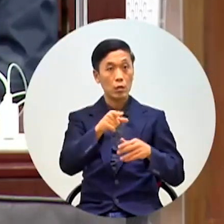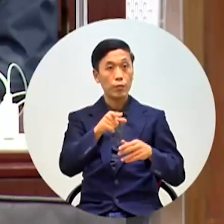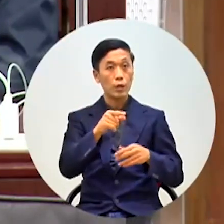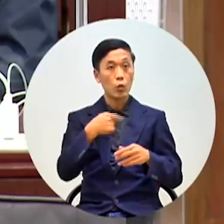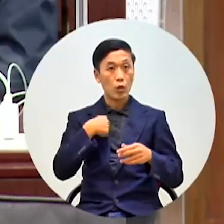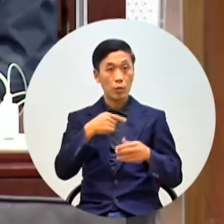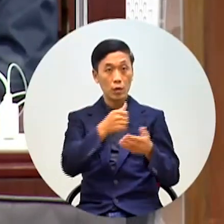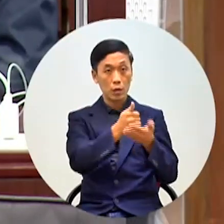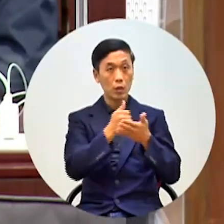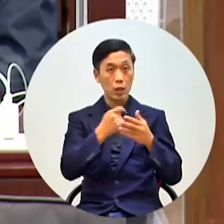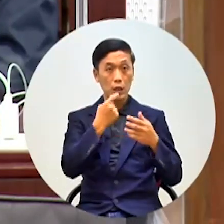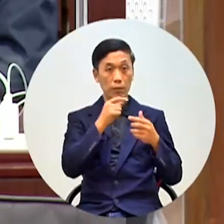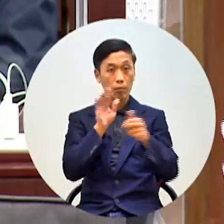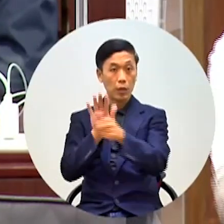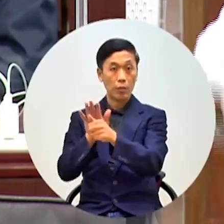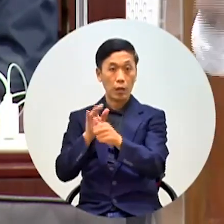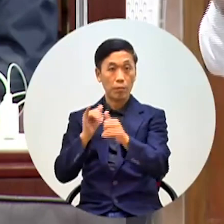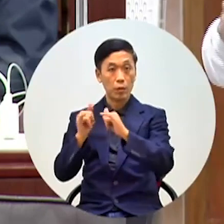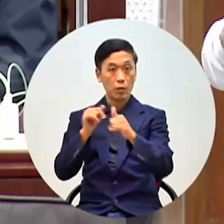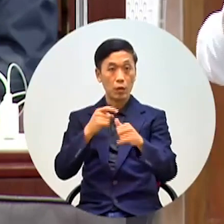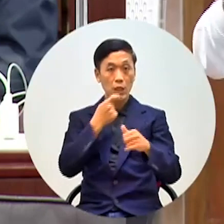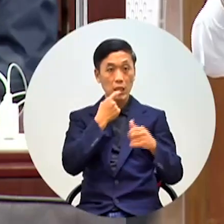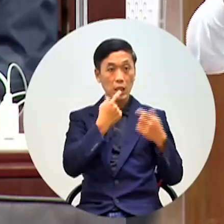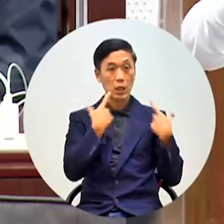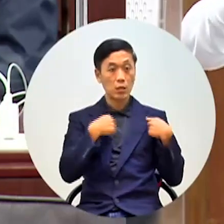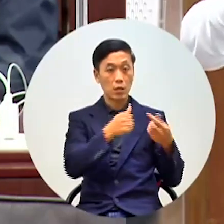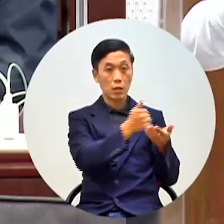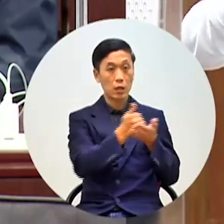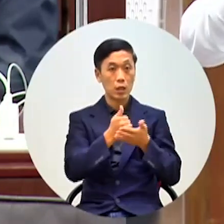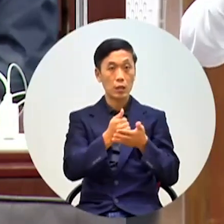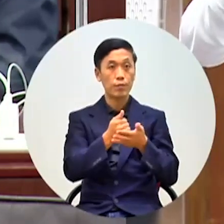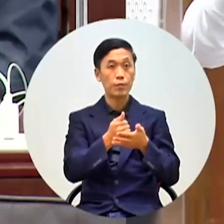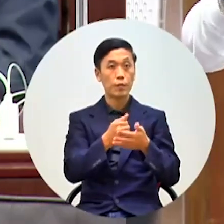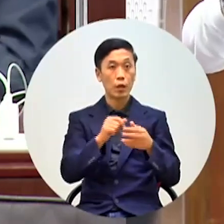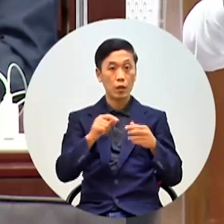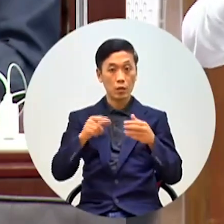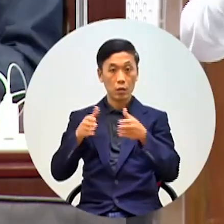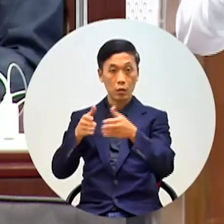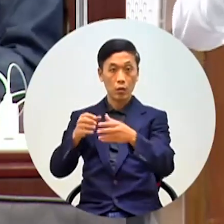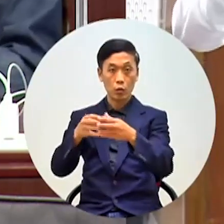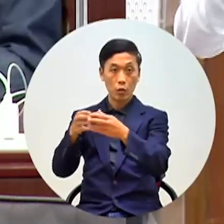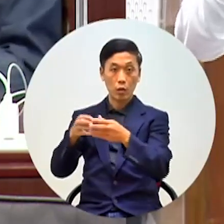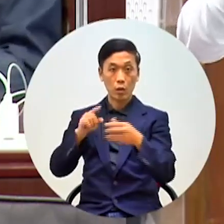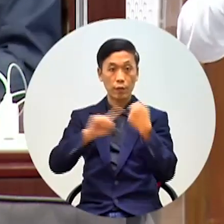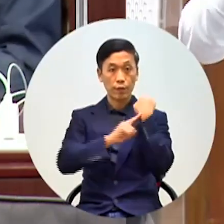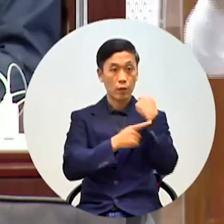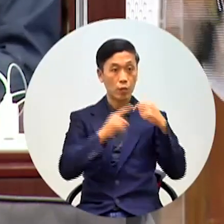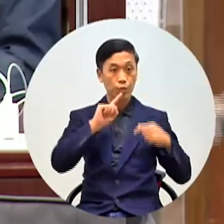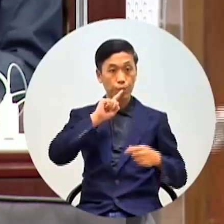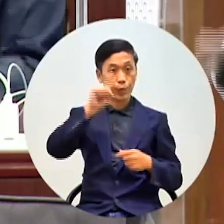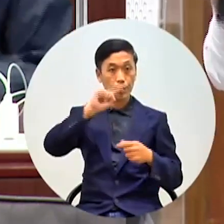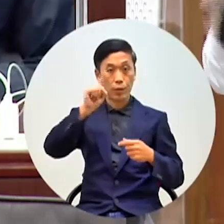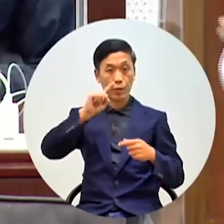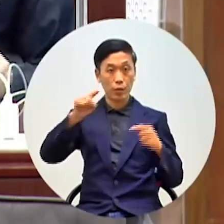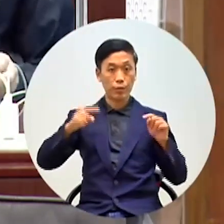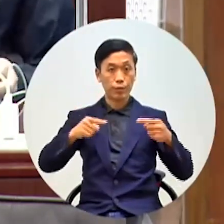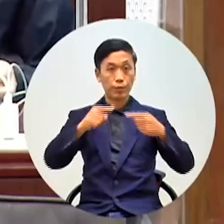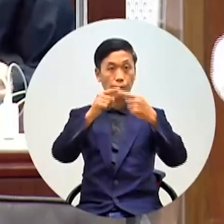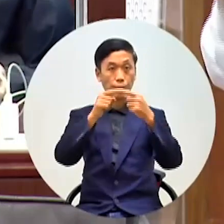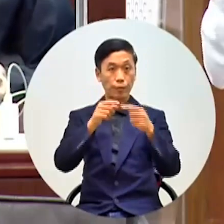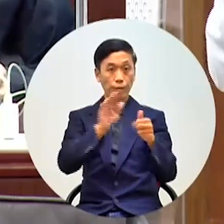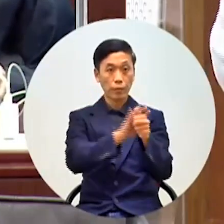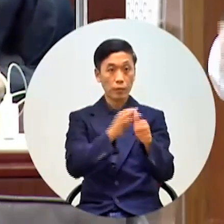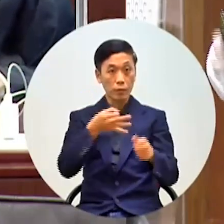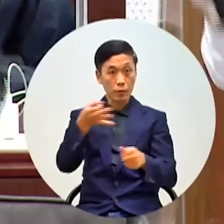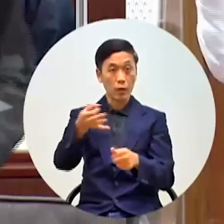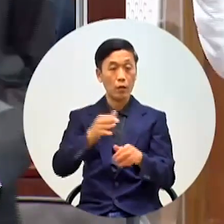师费用的补助， 让请坐。 我有进行团体费用团体诉讼的话，我们提供律师费用的补助。 市民要买